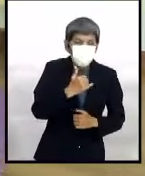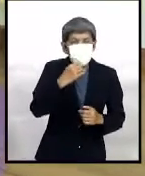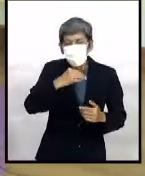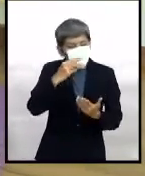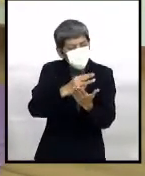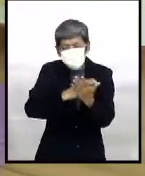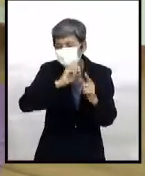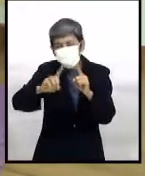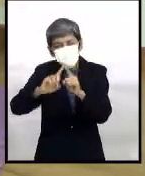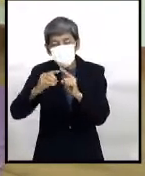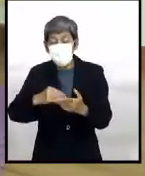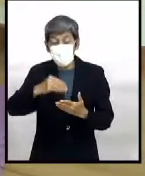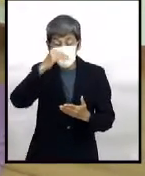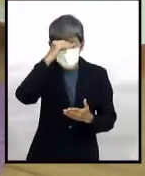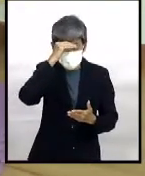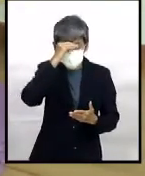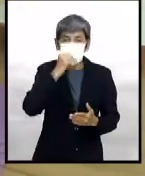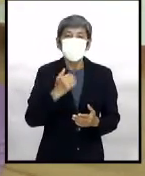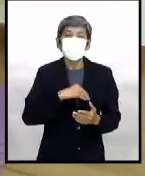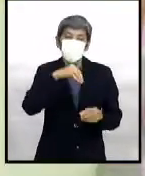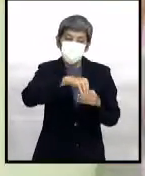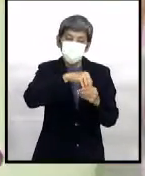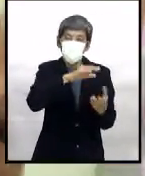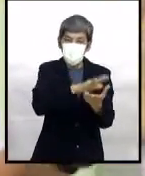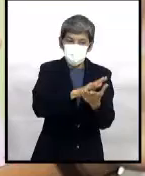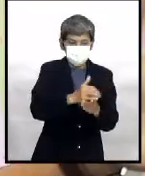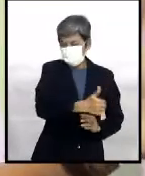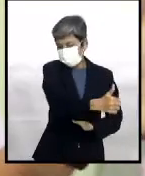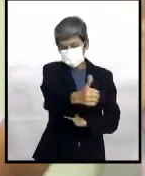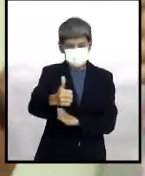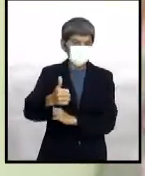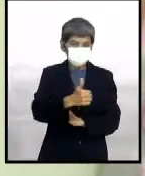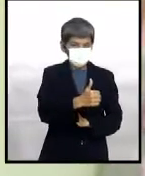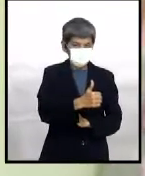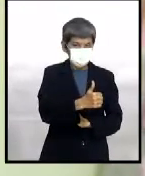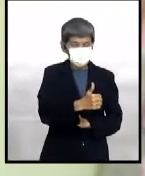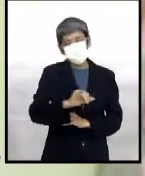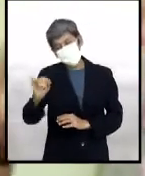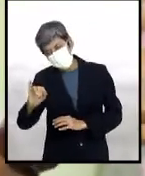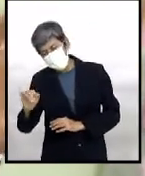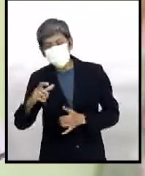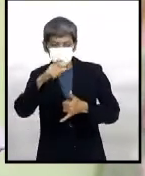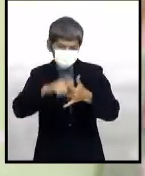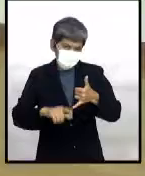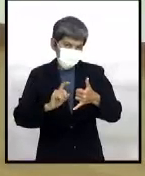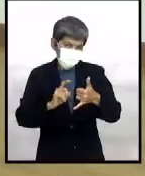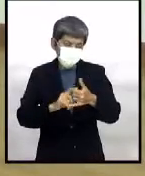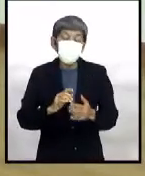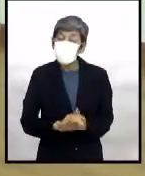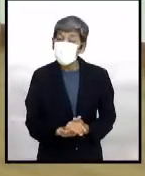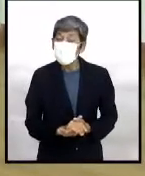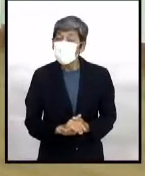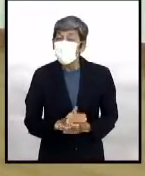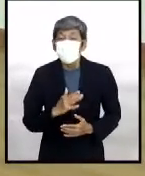แนวอะทางเลือกสายหลักโฮมสคูลดีหมดแล้วไม่ดีหมดขึ้นอยู่กับตัวเด็กช่องว่างคือว่